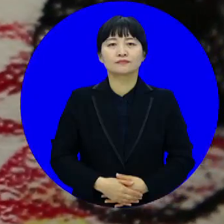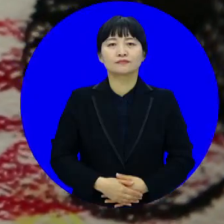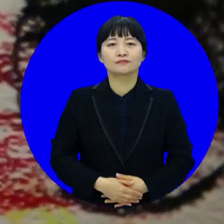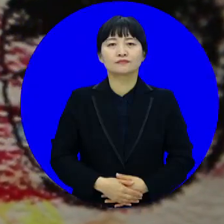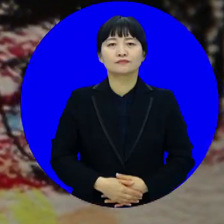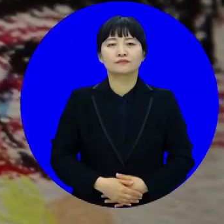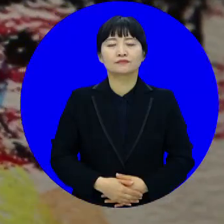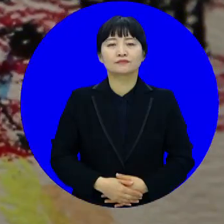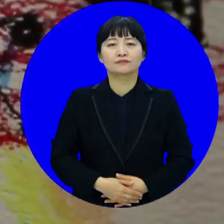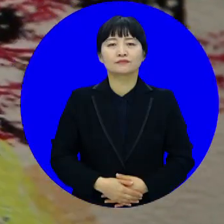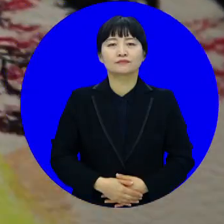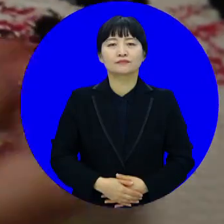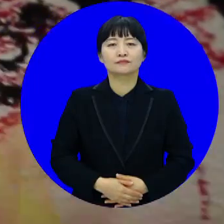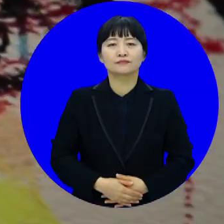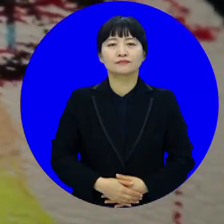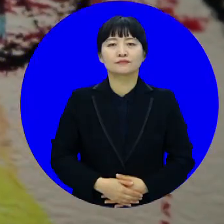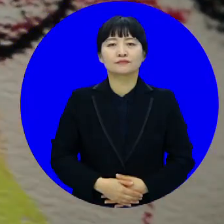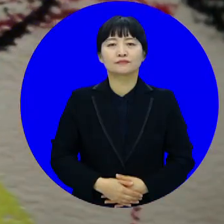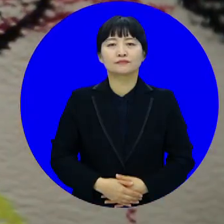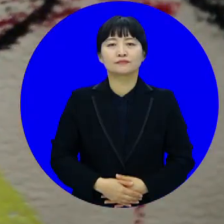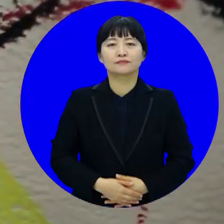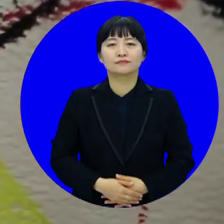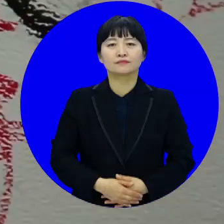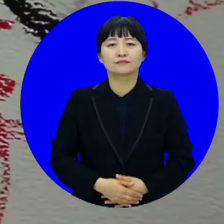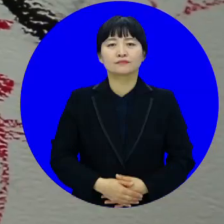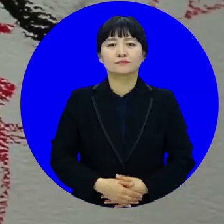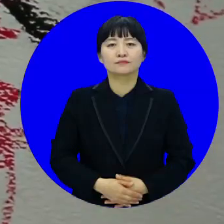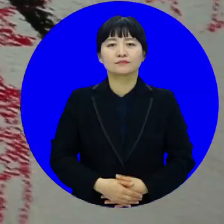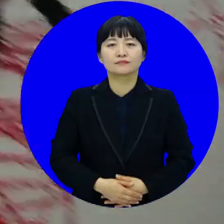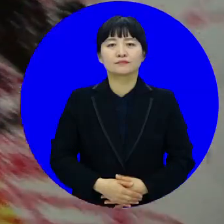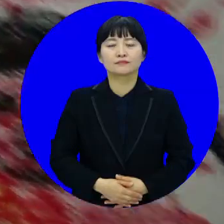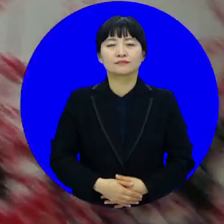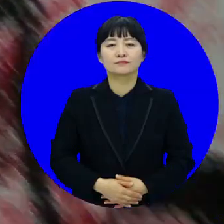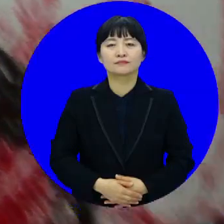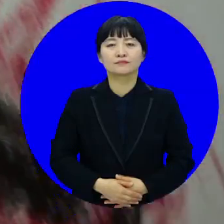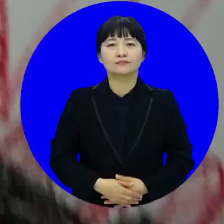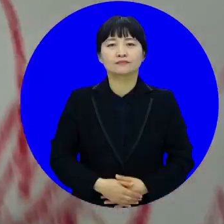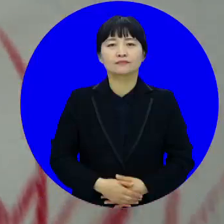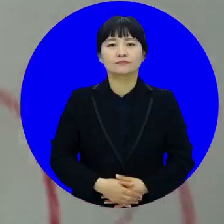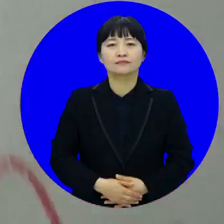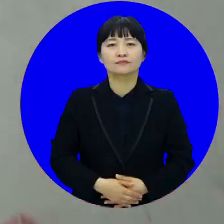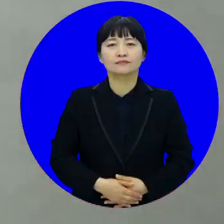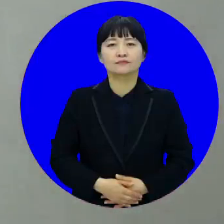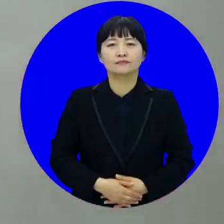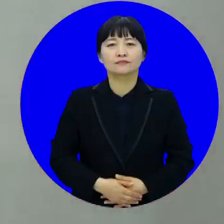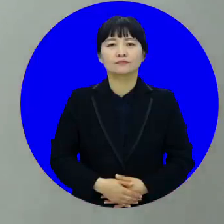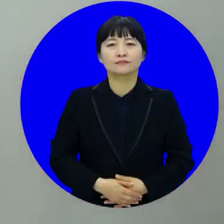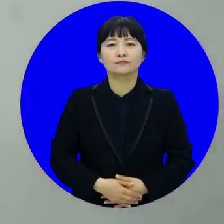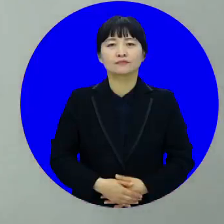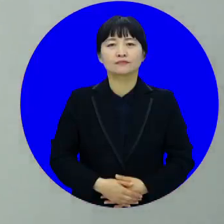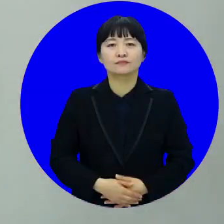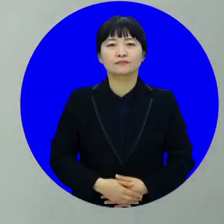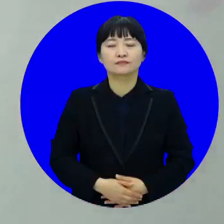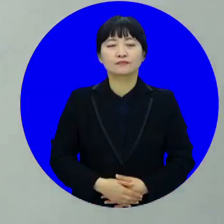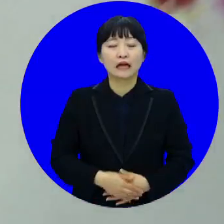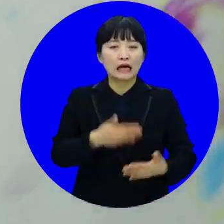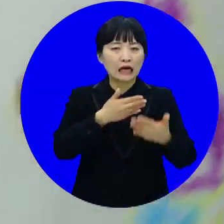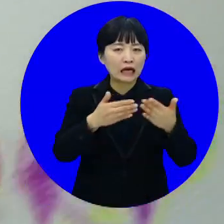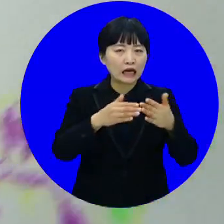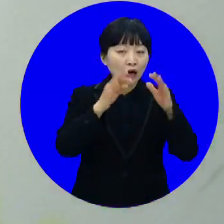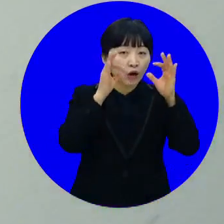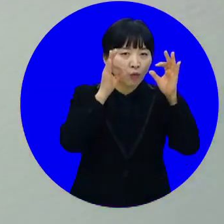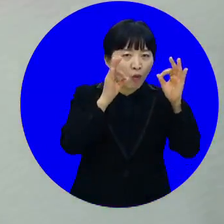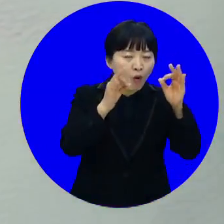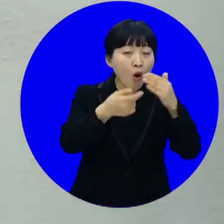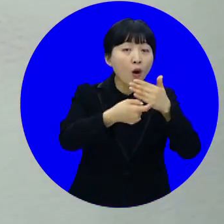만나면 사람들이 더 좋다 그래. 너만 그래 너만. 그러니까 나 그냥 그거 좀 봐. 그림을 통해서